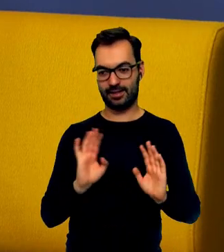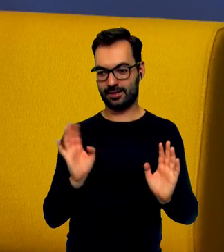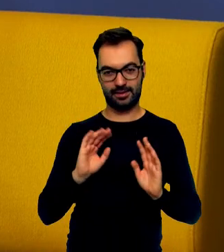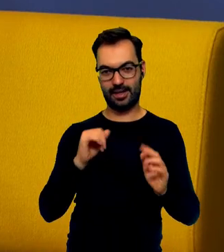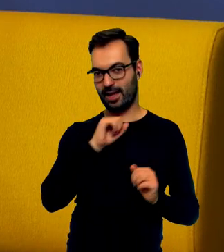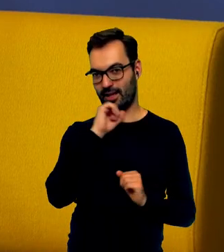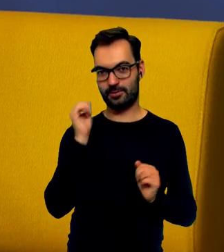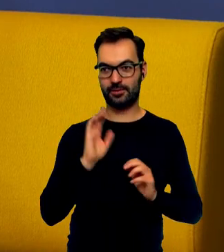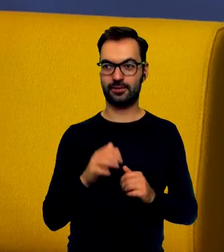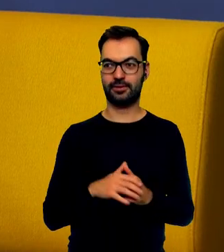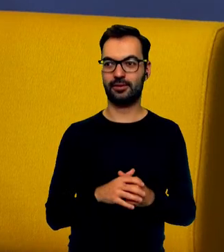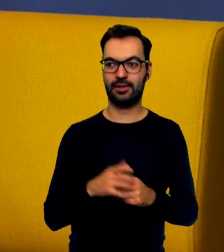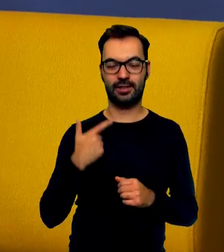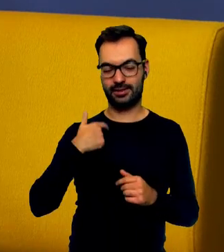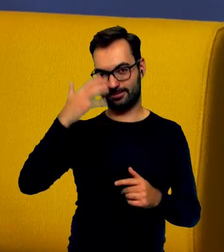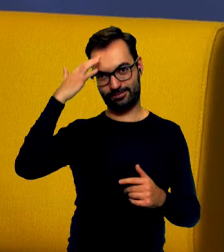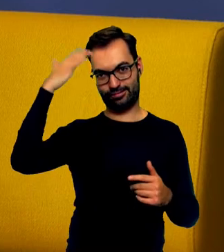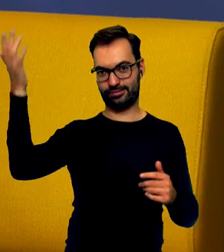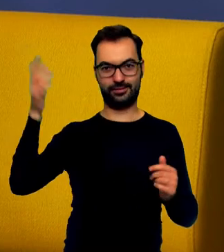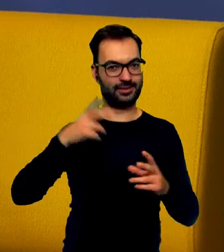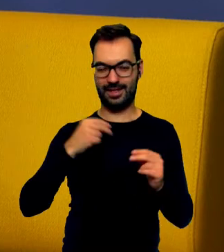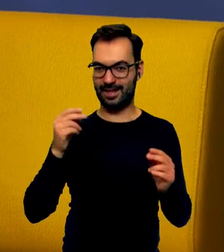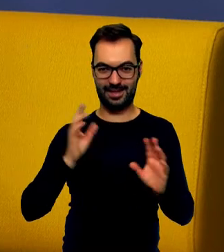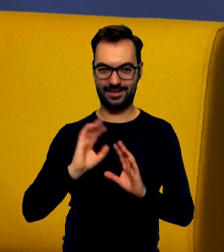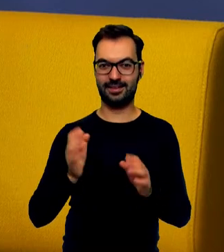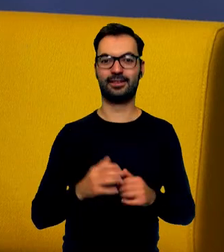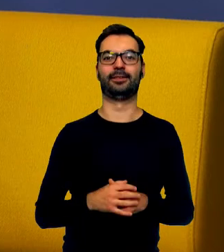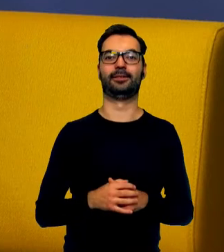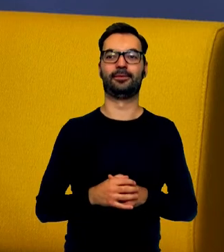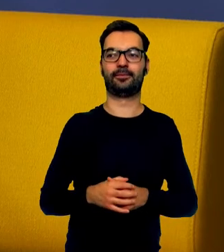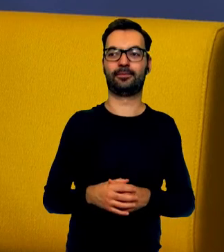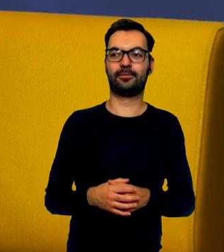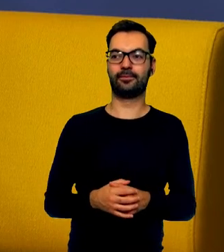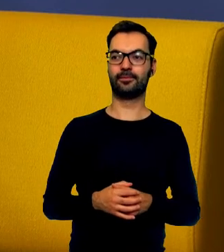jeszcze nie odpłynąłem jeszcze na tyle, ale